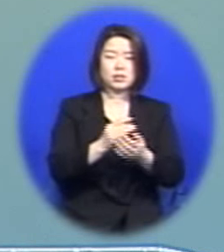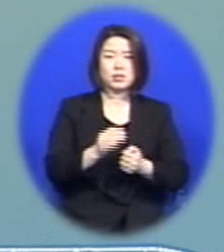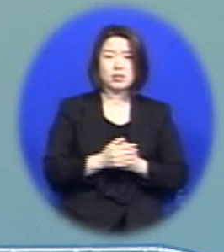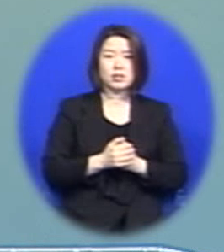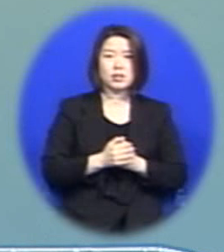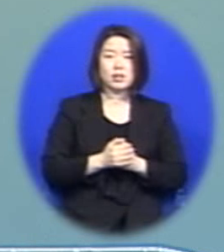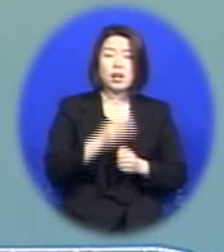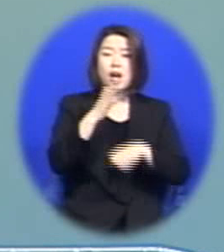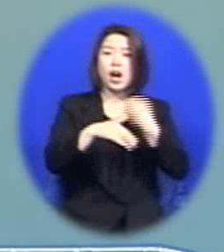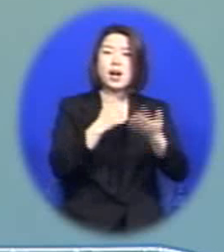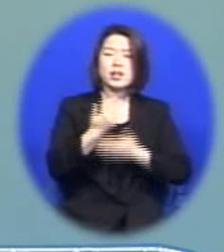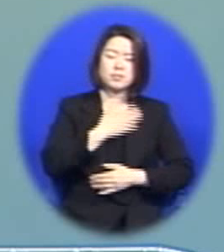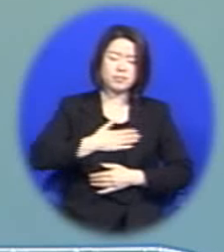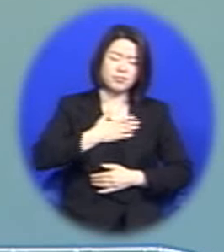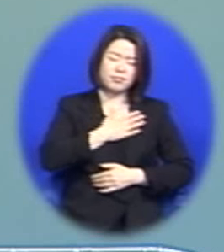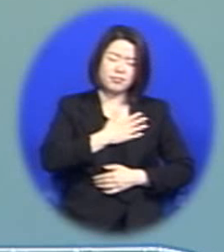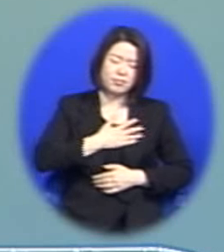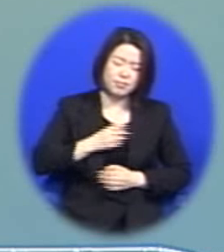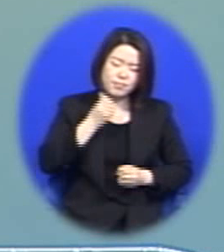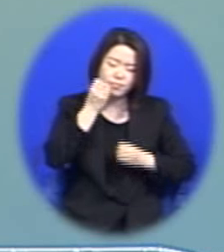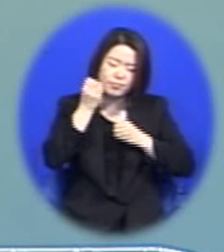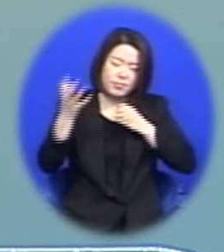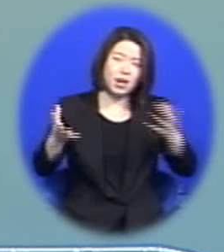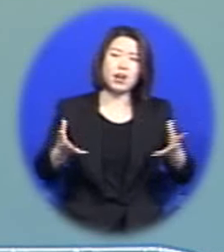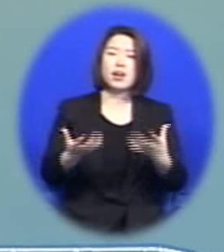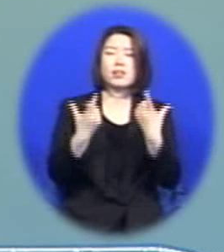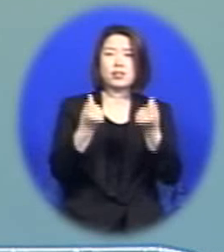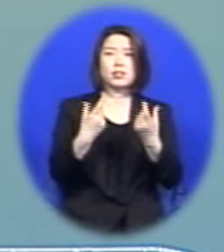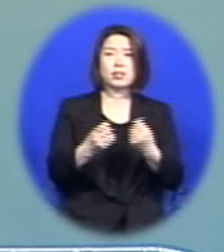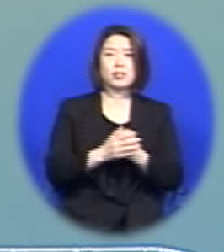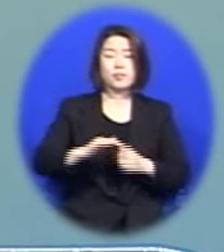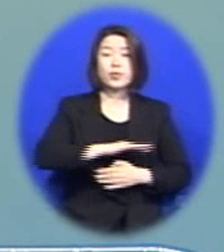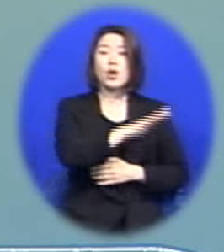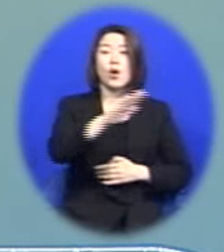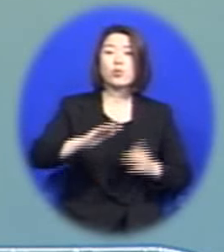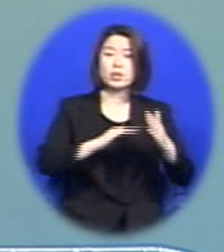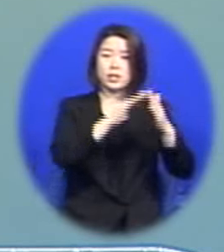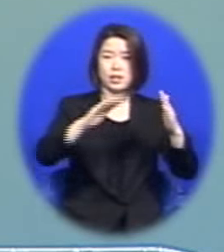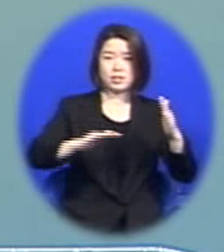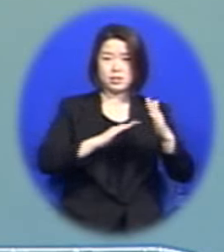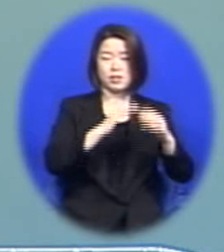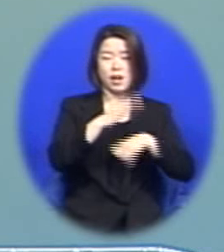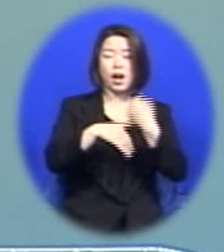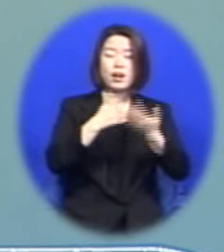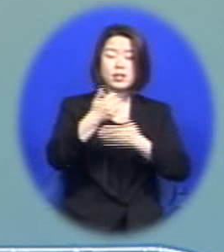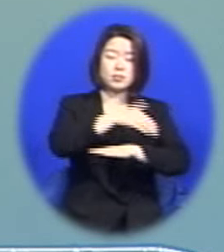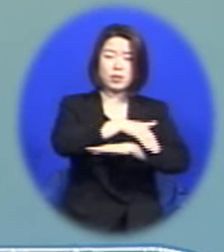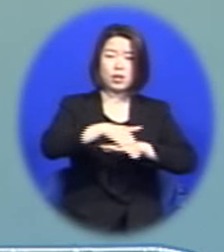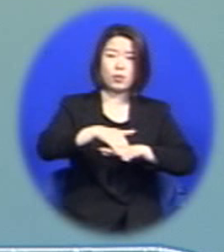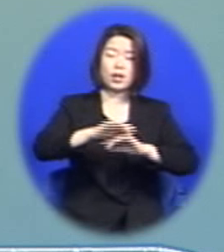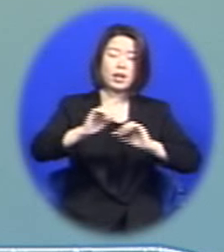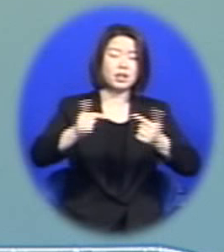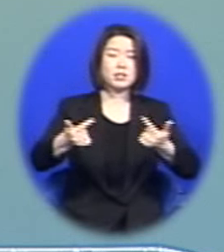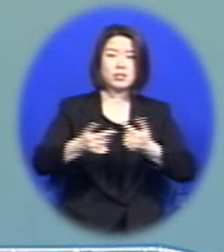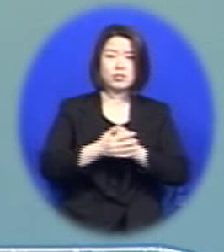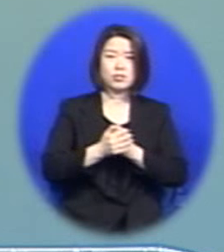하나님은 가슴이 터지는 것 같아요 우리의 가정이 하나님의 계획이 아니거든요